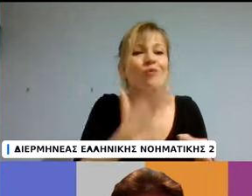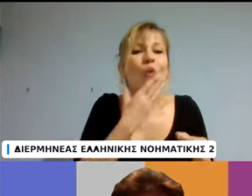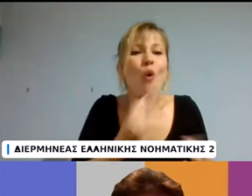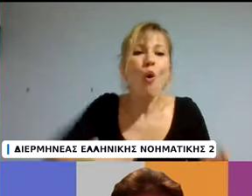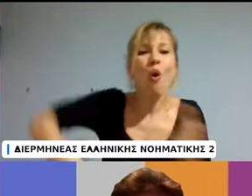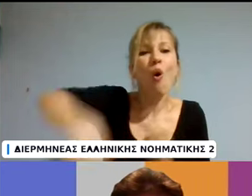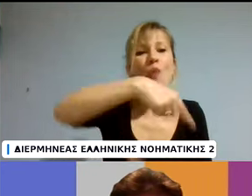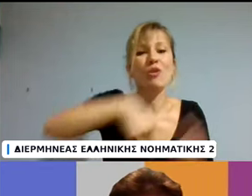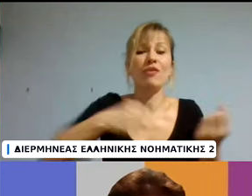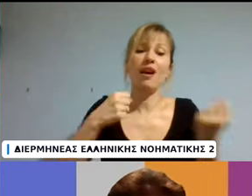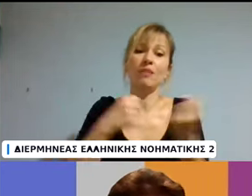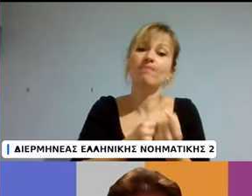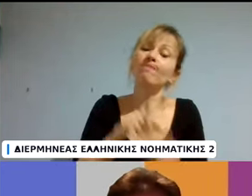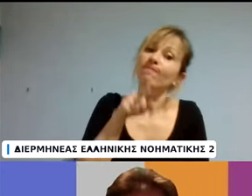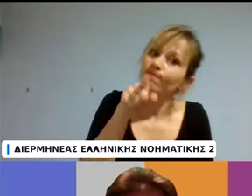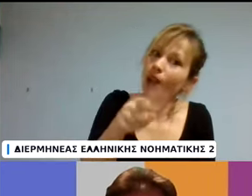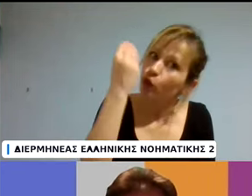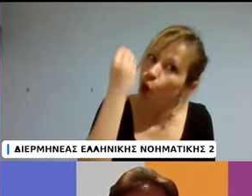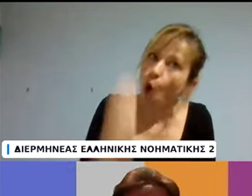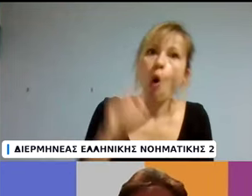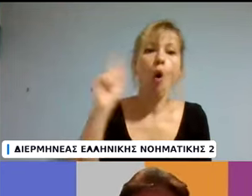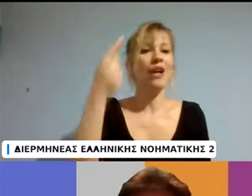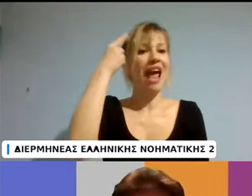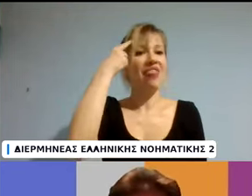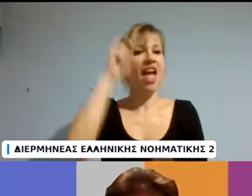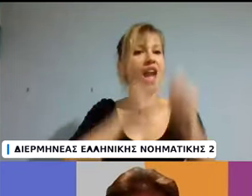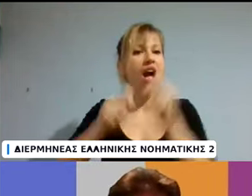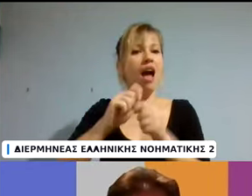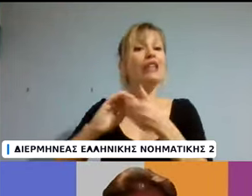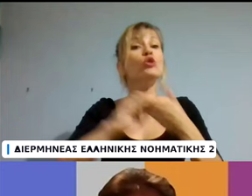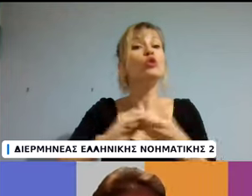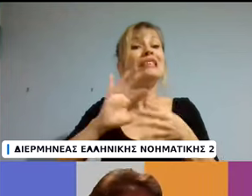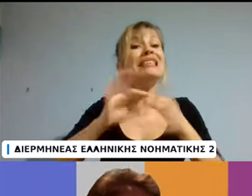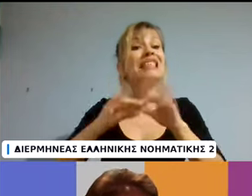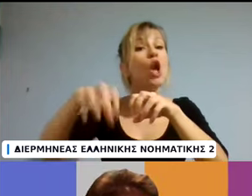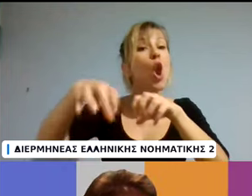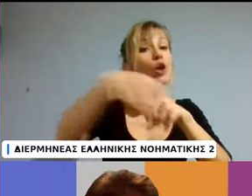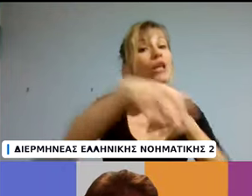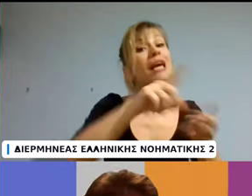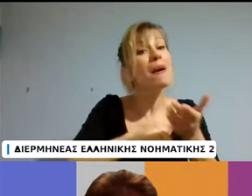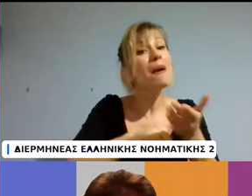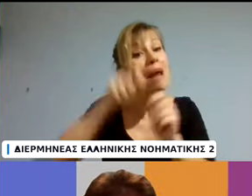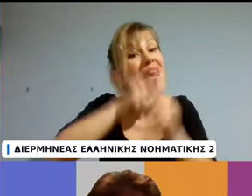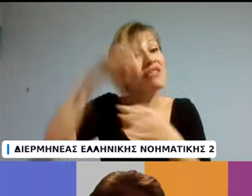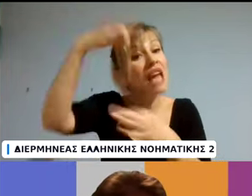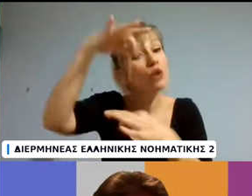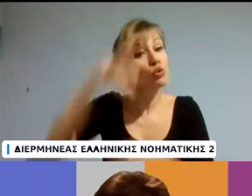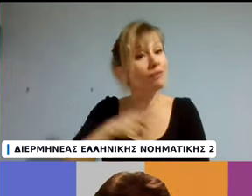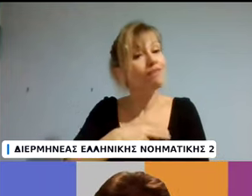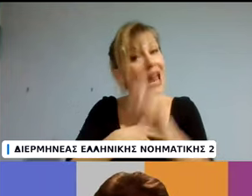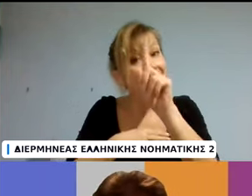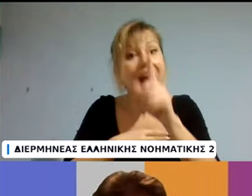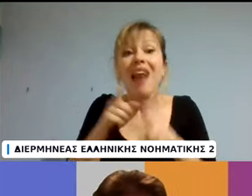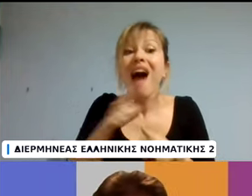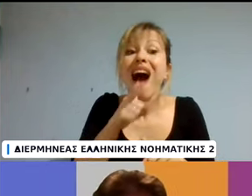Να και μια ιδέα ίσως για πιθανή συνεργασία των συλλόγων, αυτή η πλατφόρμα που λες. Αλλά θέλει προσοχή στο στήσιμο. Θέλει προσοχή,